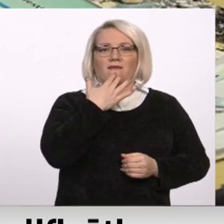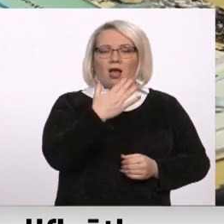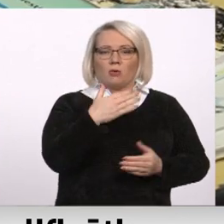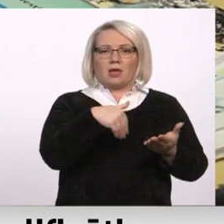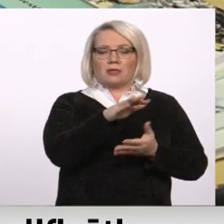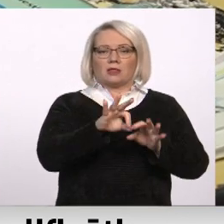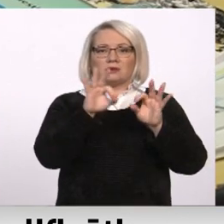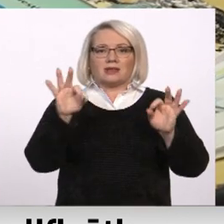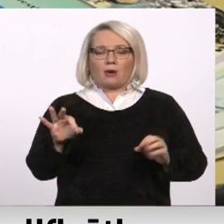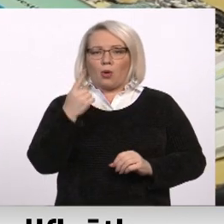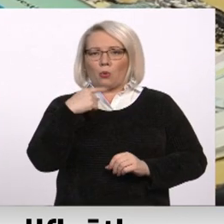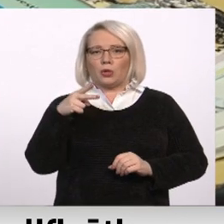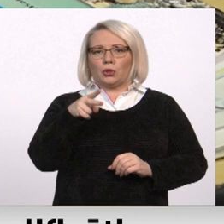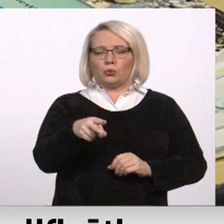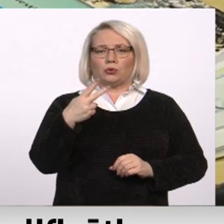no